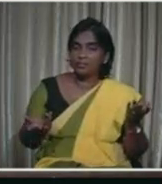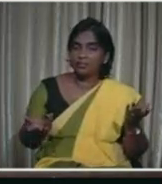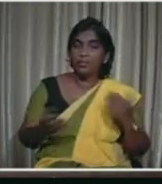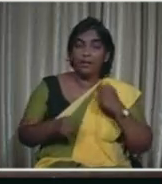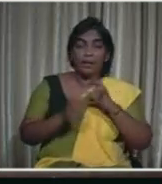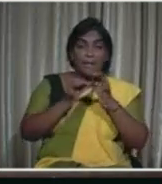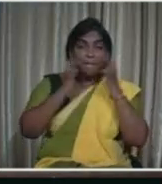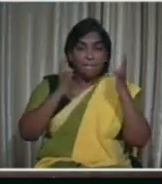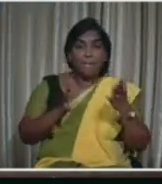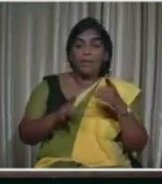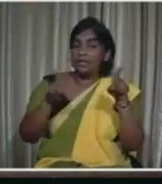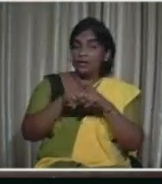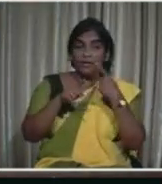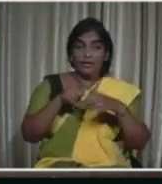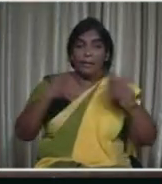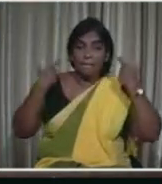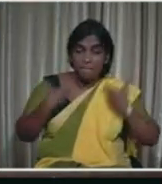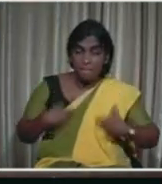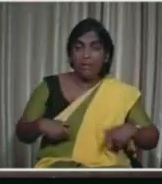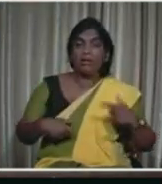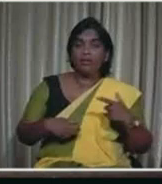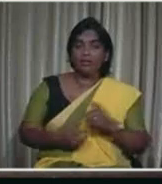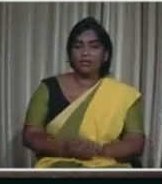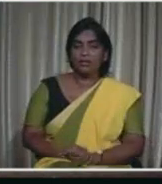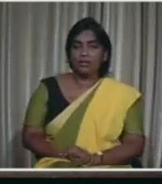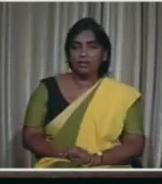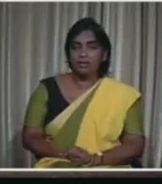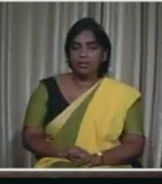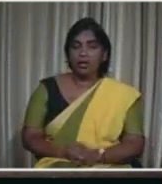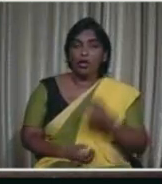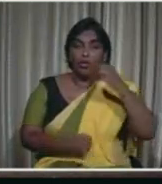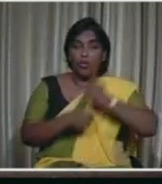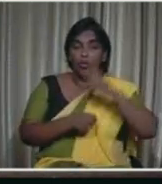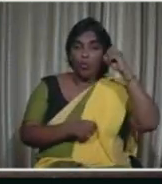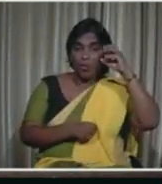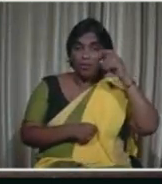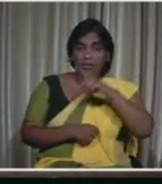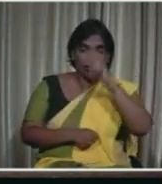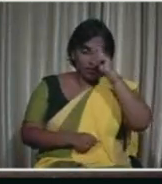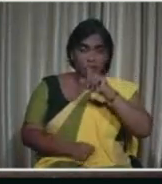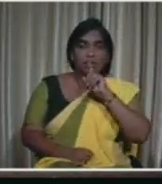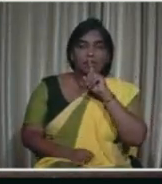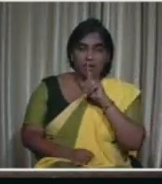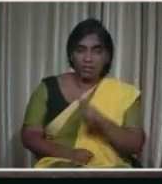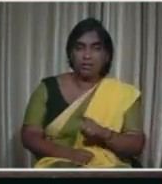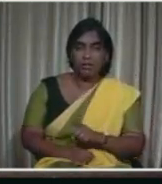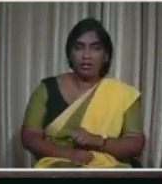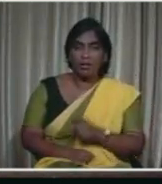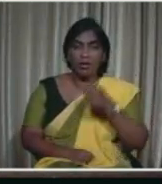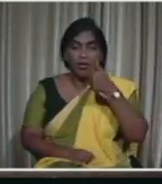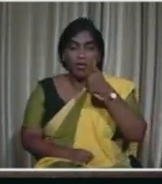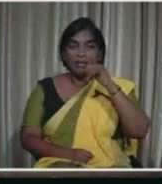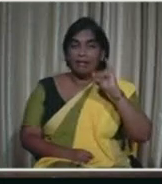basil rajabaksha vidarak nemei mahinda rajabaksha kiyana mata habai ara udayagampila mahatta katha karaddi ara subasa